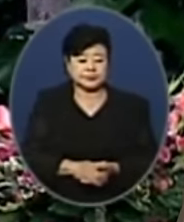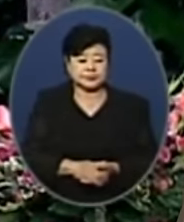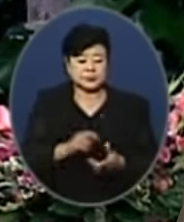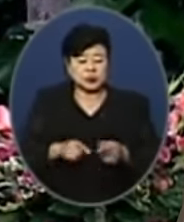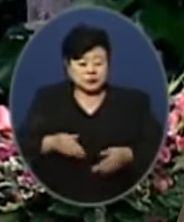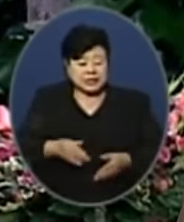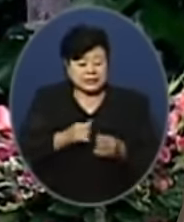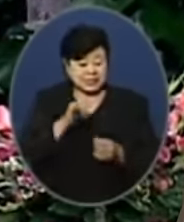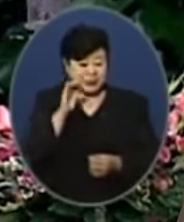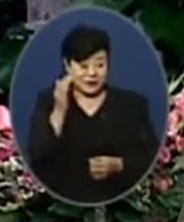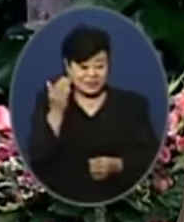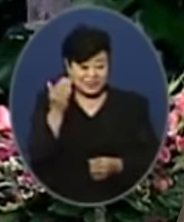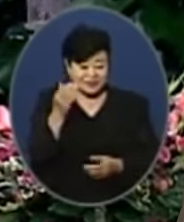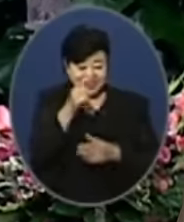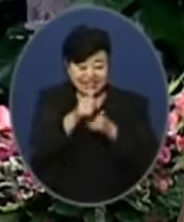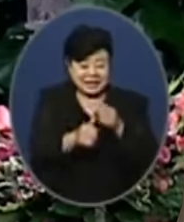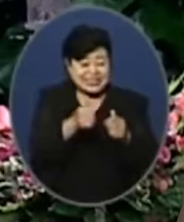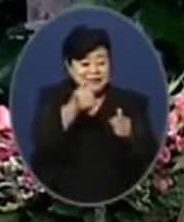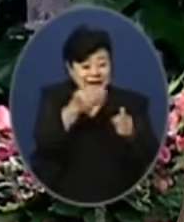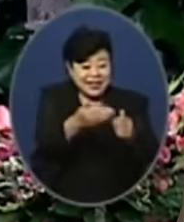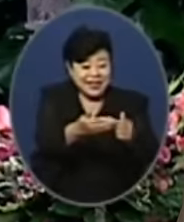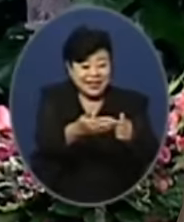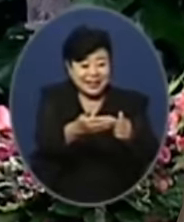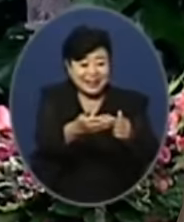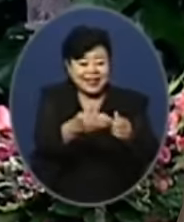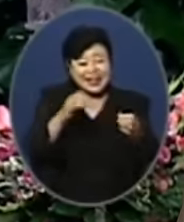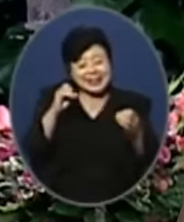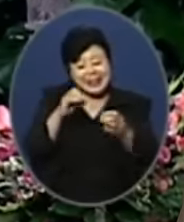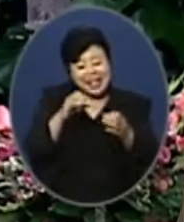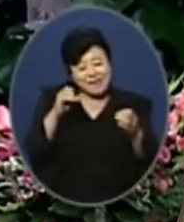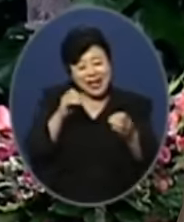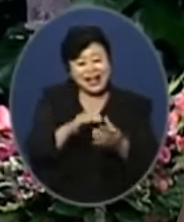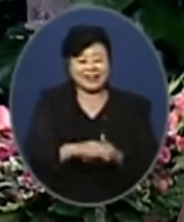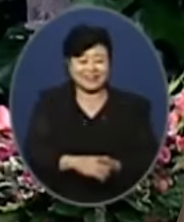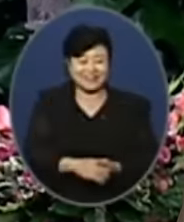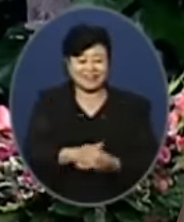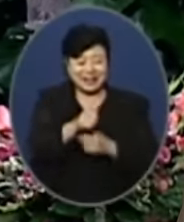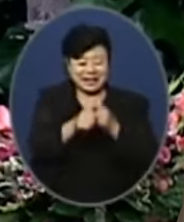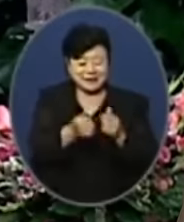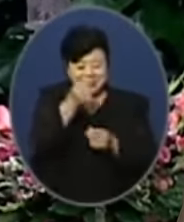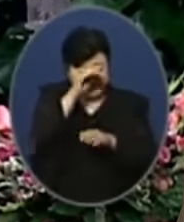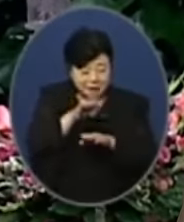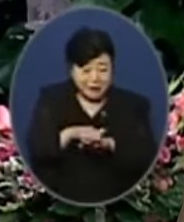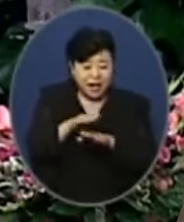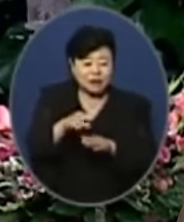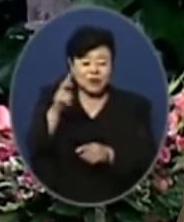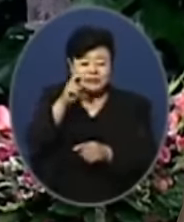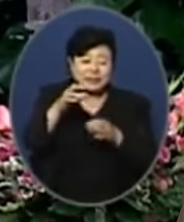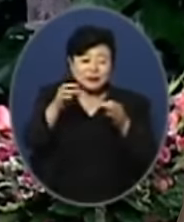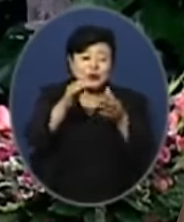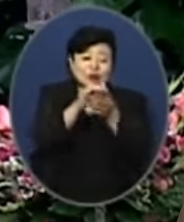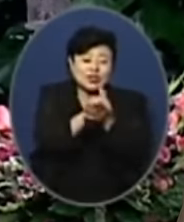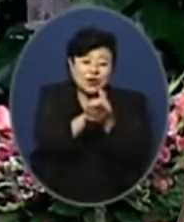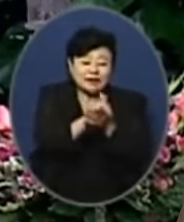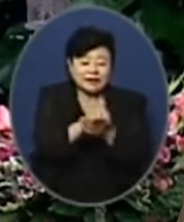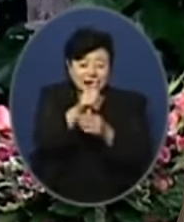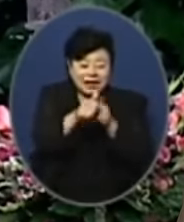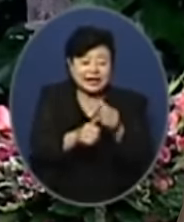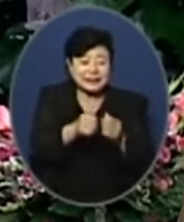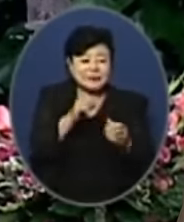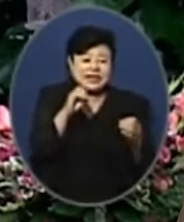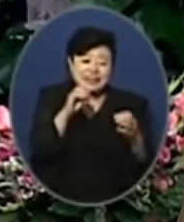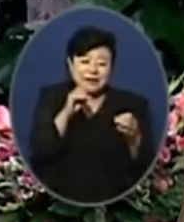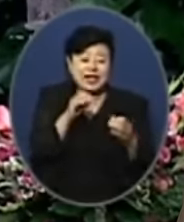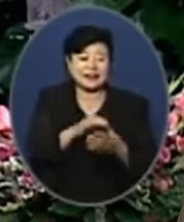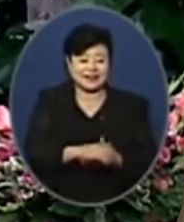거듭난 사람이 되었으니까 하나님께 대화를 하는 것은 하나님을 예배하고 찬양하고 기도하는 것은 하나님과